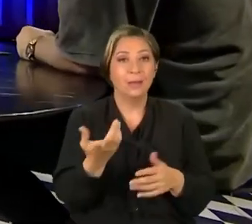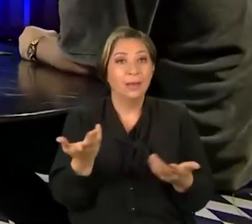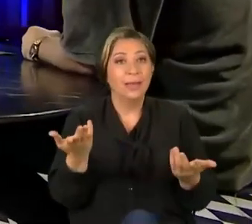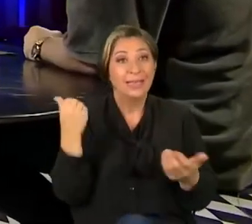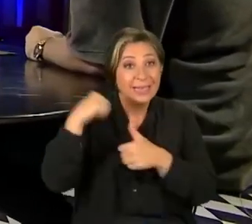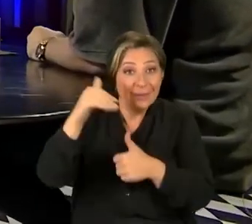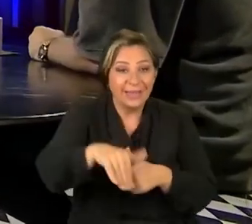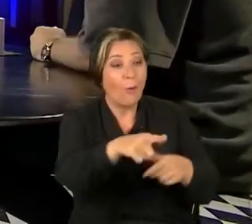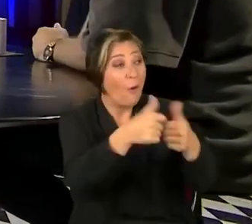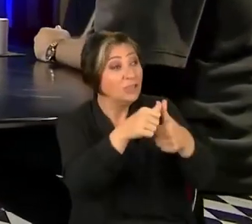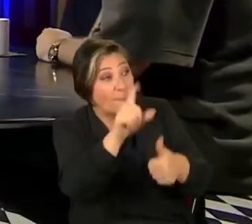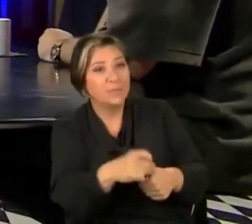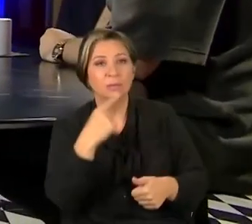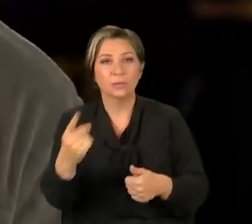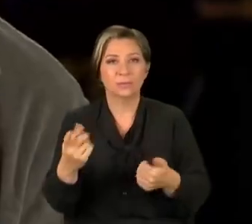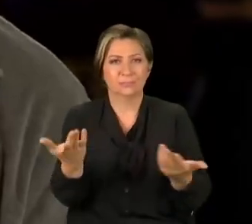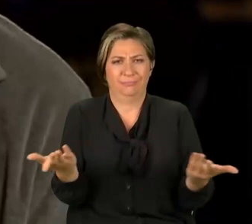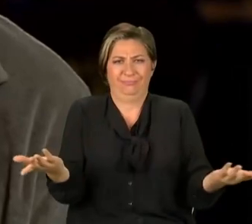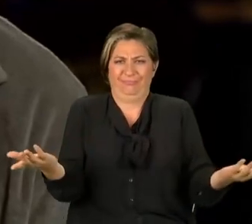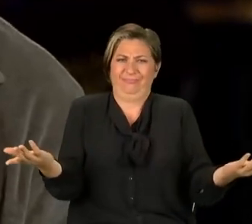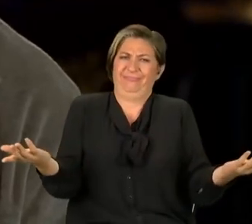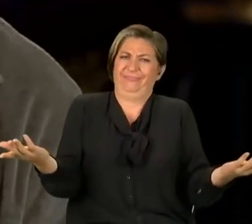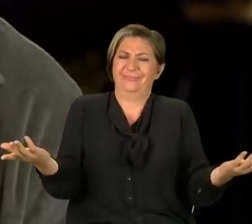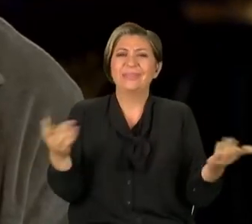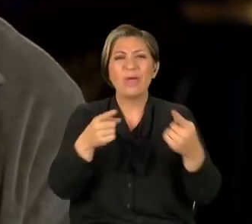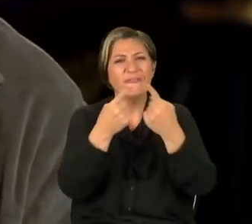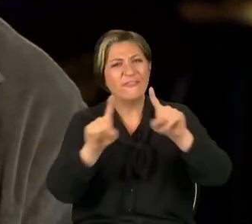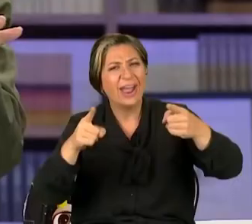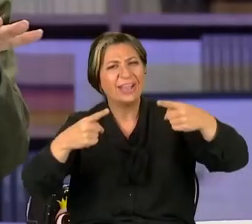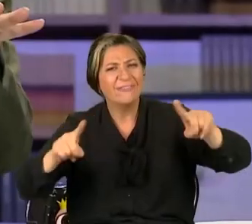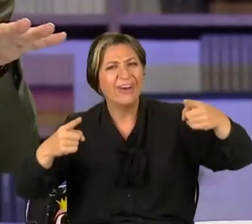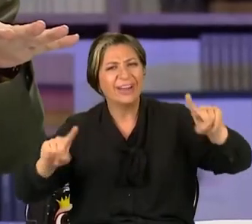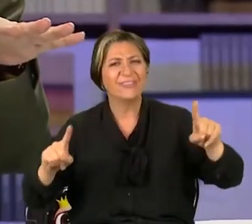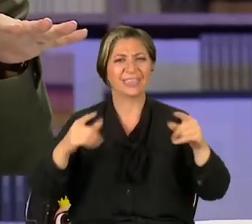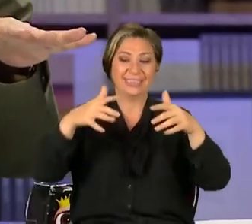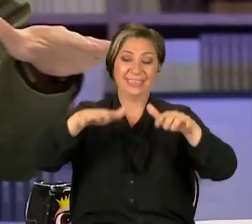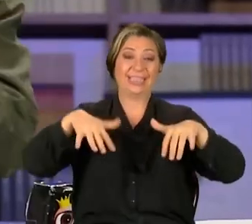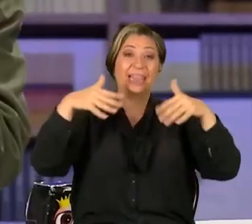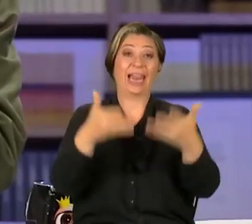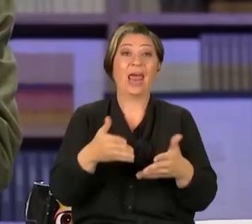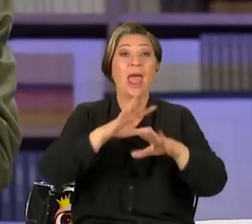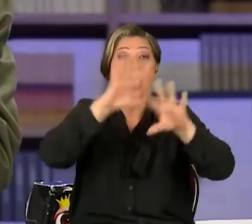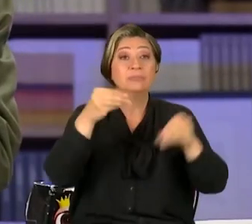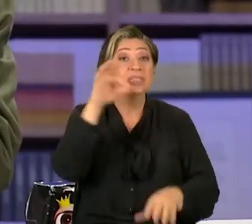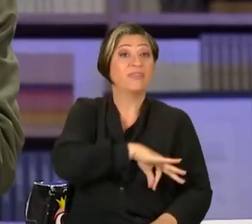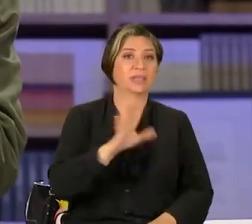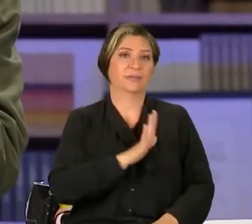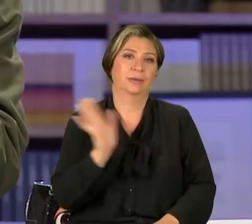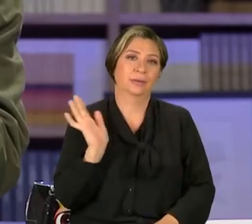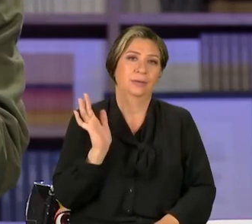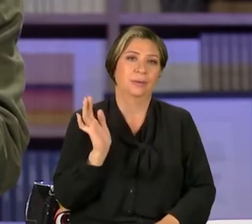Ne yapıyorsun yeni mi geldin yanındaki Kocan mı diyor bak Şimdi bunlar farklı farklı sahne alışlar ve hepsi